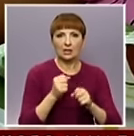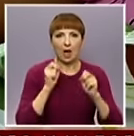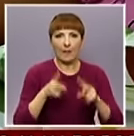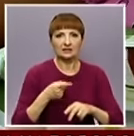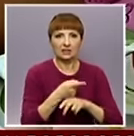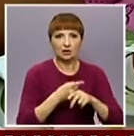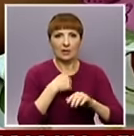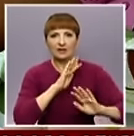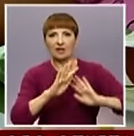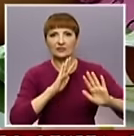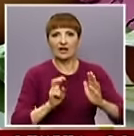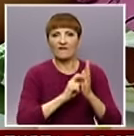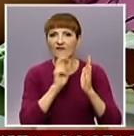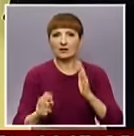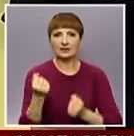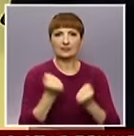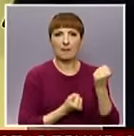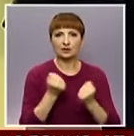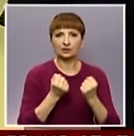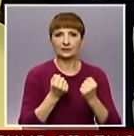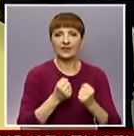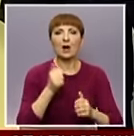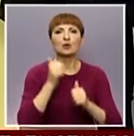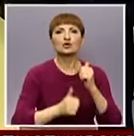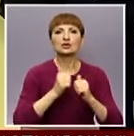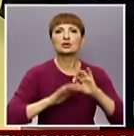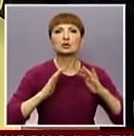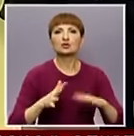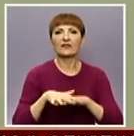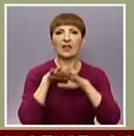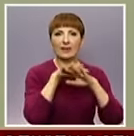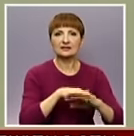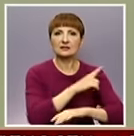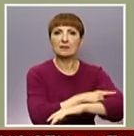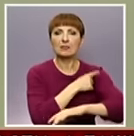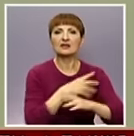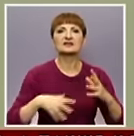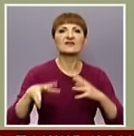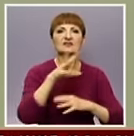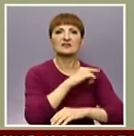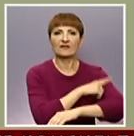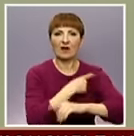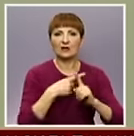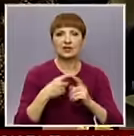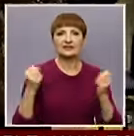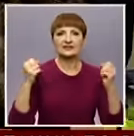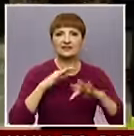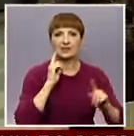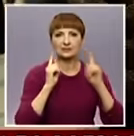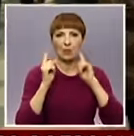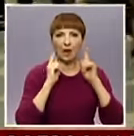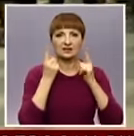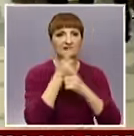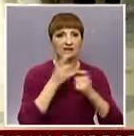Я отбивалась и выпрыгнула с автомобиля. Из-за участившихся случаев нападения медики со всех подстанций стихийно собрались на собрание